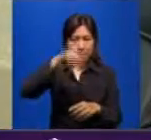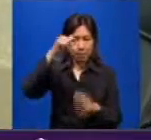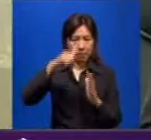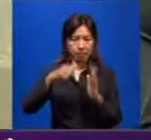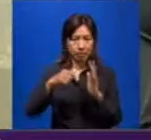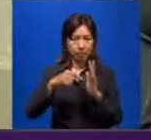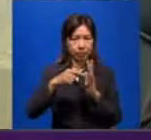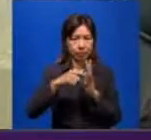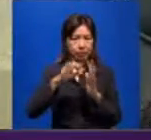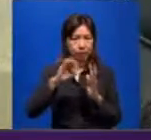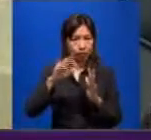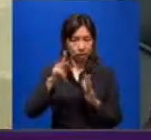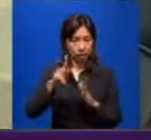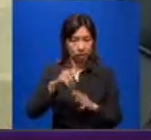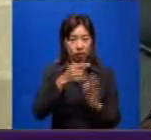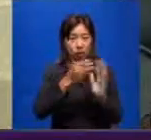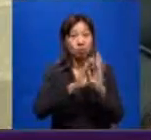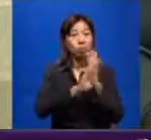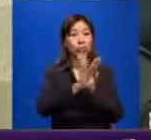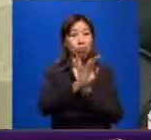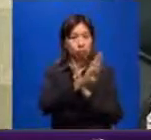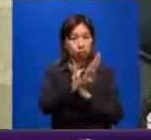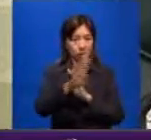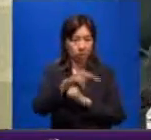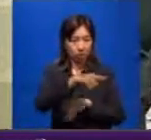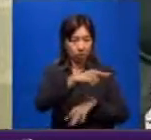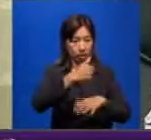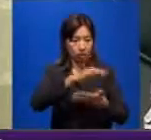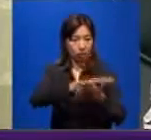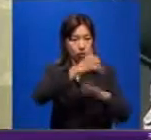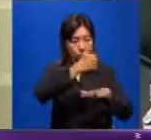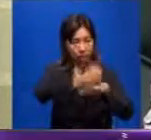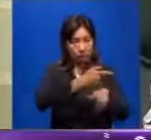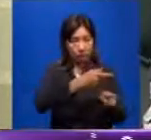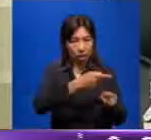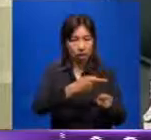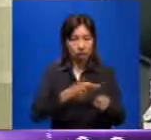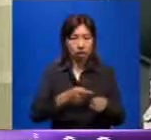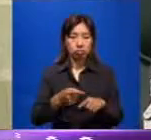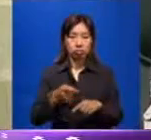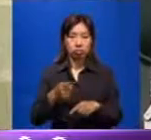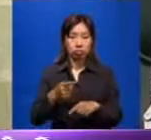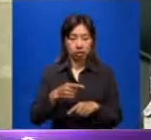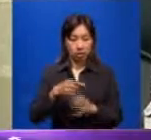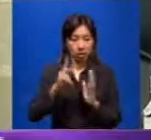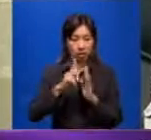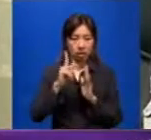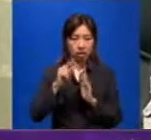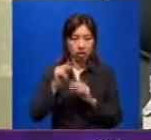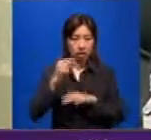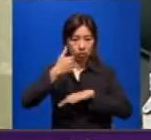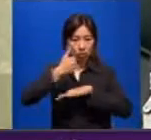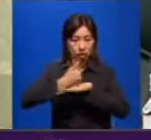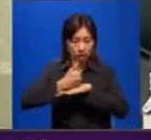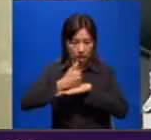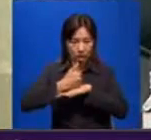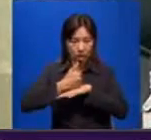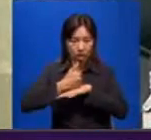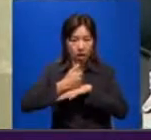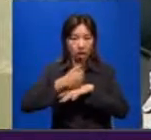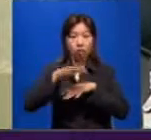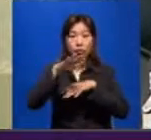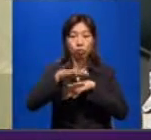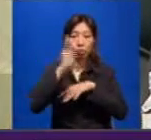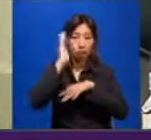ที่การศึกษามัธยมศึกษาบุรีรัมย์เขต 32ซึ่งก็เป็นน้องชายของนายพิทักษ์และนายธนกฤตสุภเลิศครูโรงเรียนบ้าน